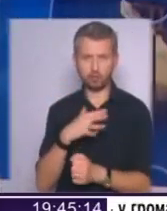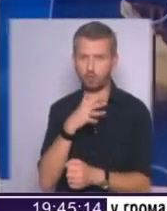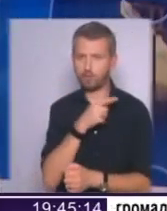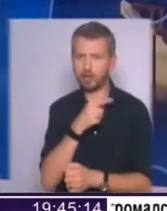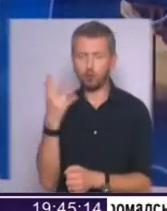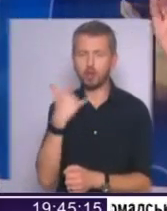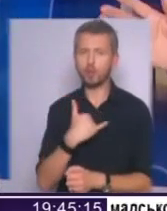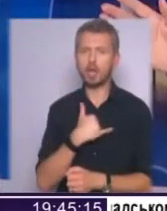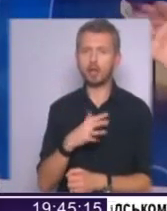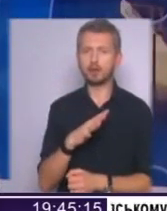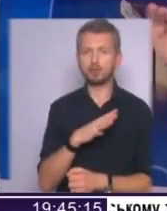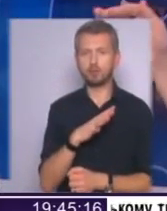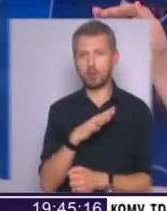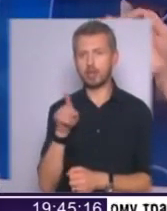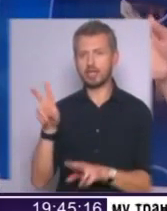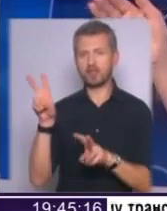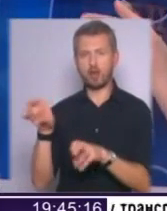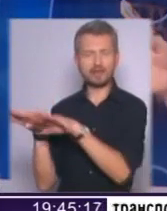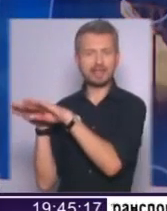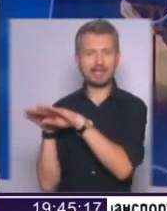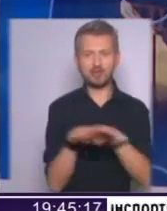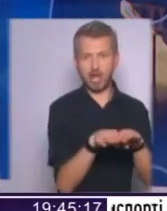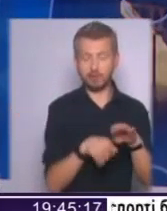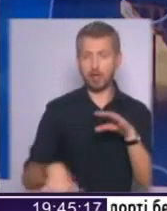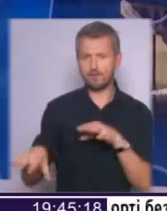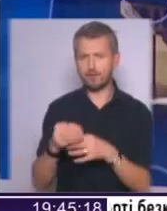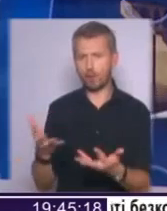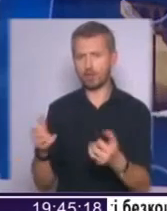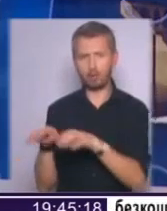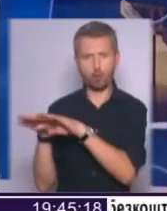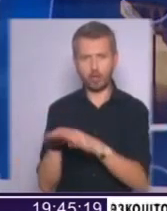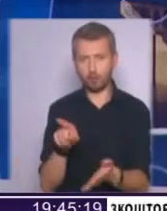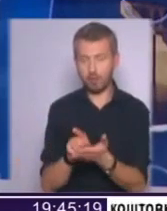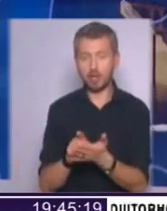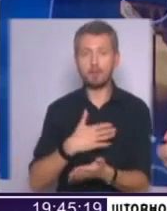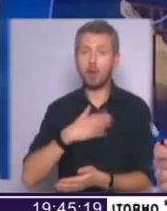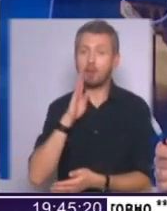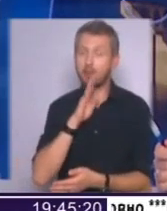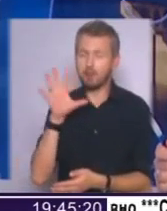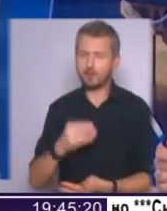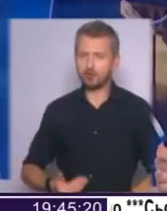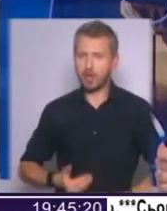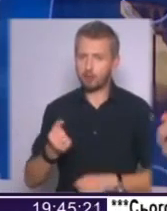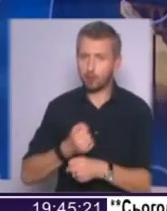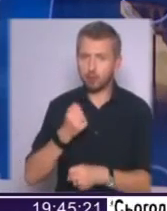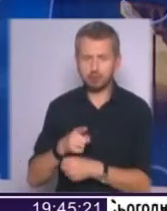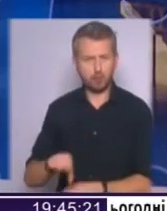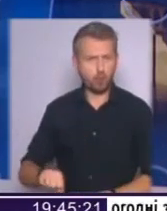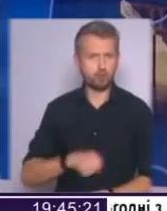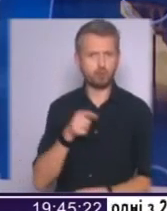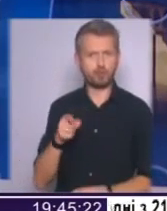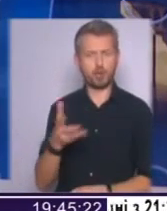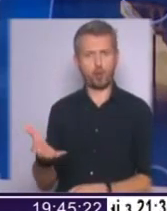була, ну, її називали зрівнялівка, так? Всі отримували однакові. І мою маму, яка все життя пропрацювала, її дуже обурювало, що вона